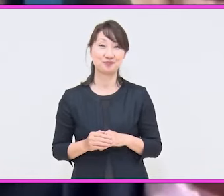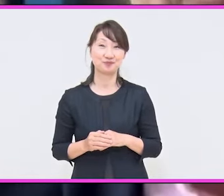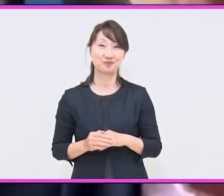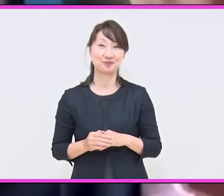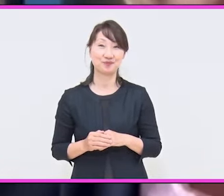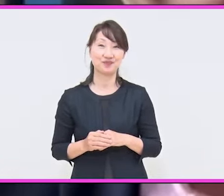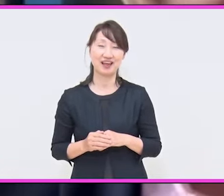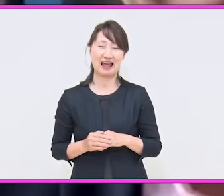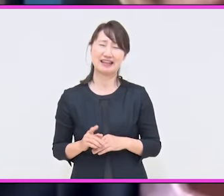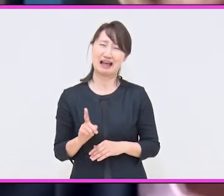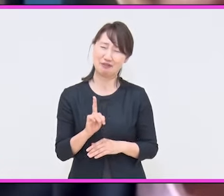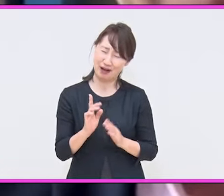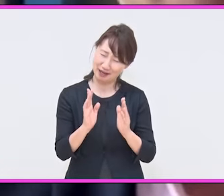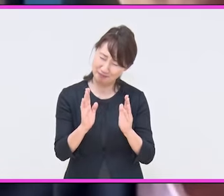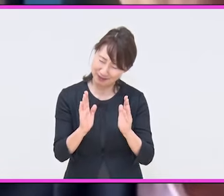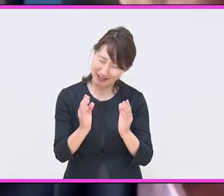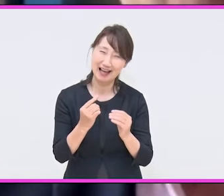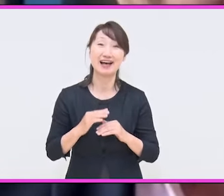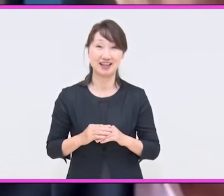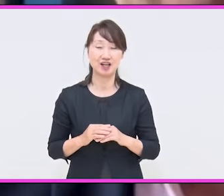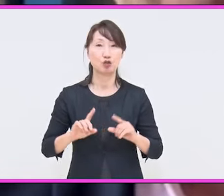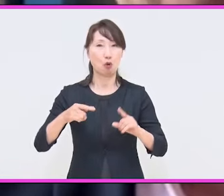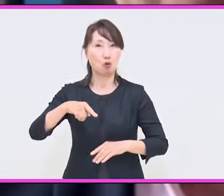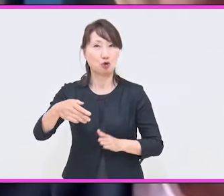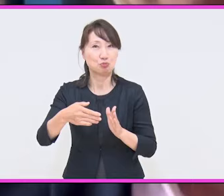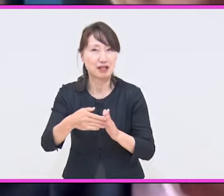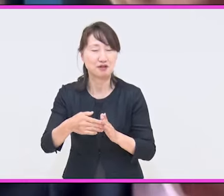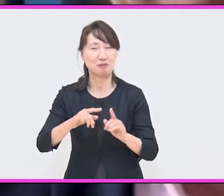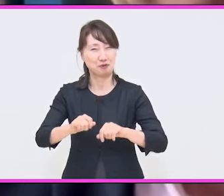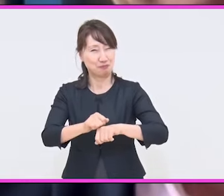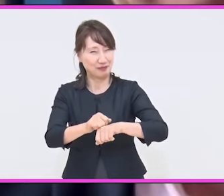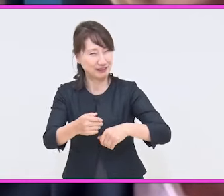I'm trying. I need some more before I come to Tokyo.